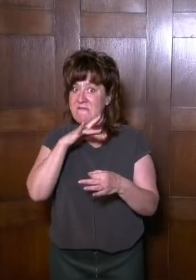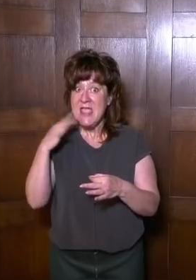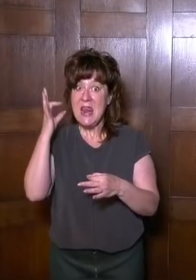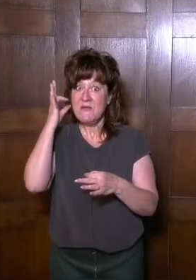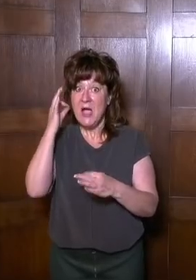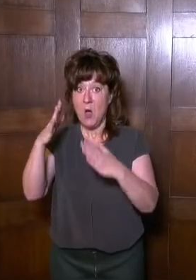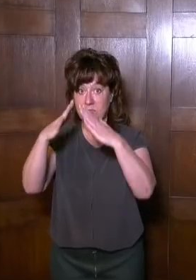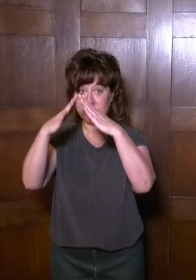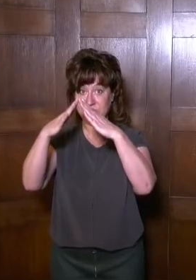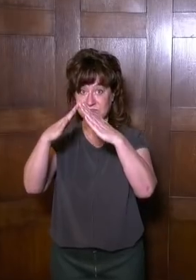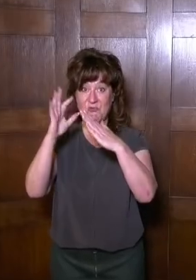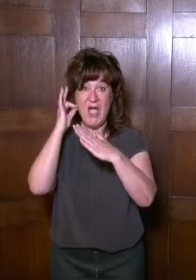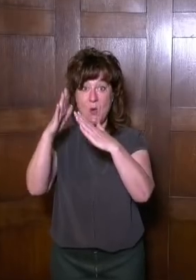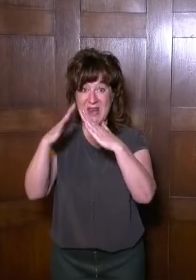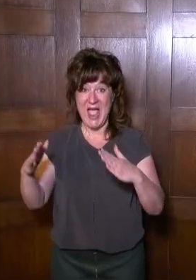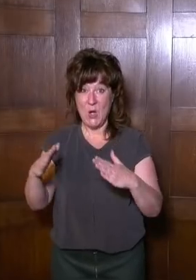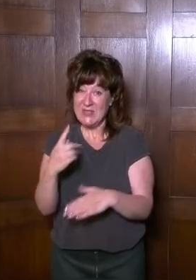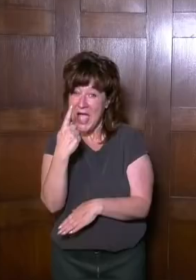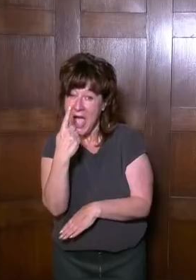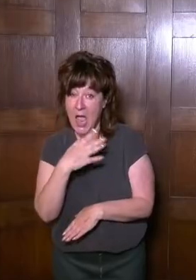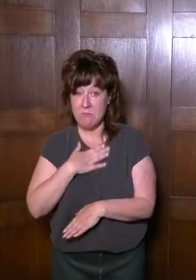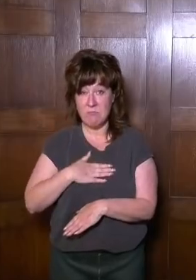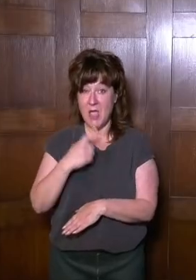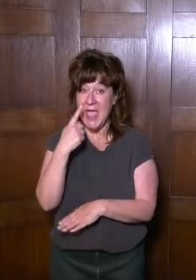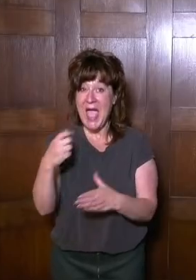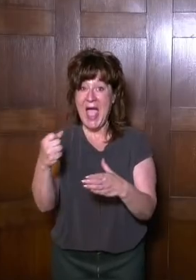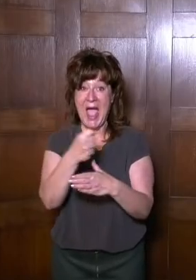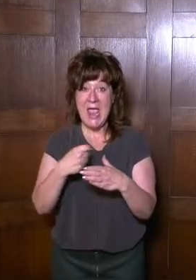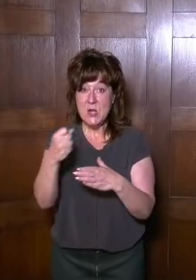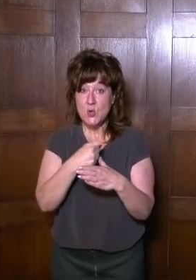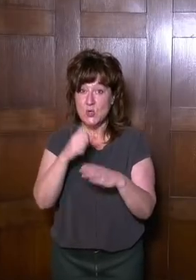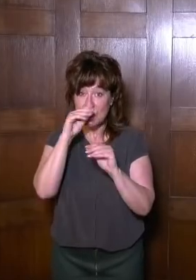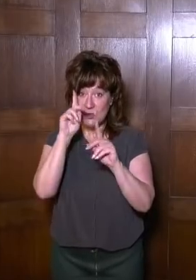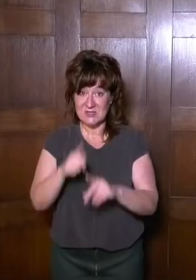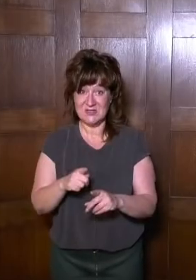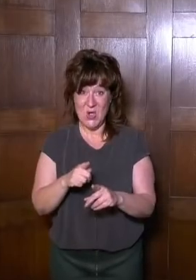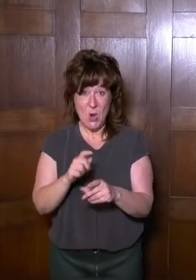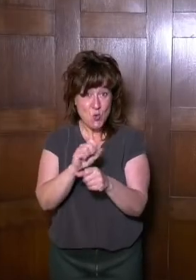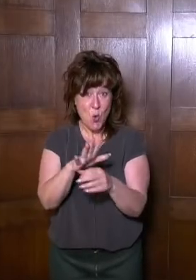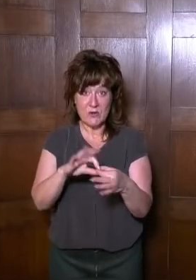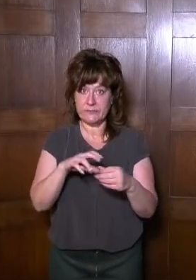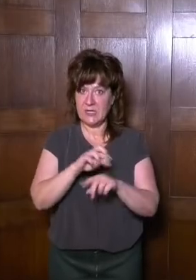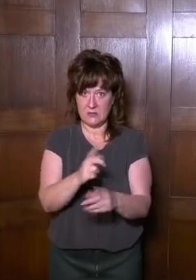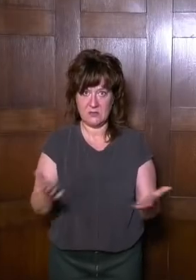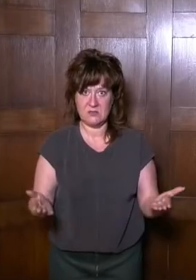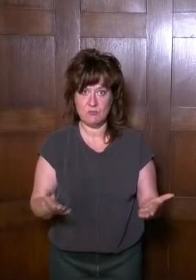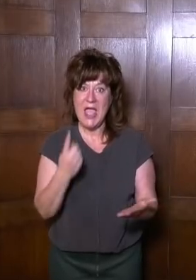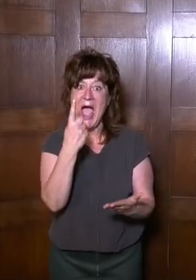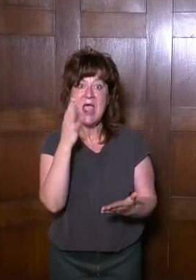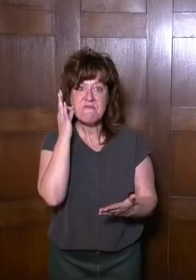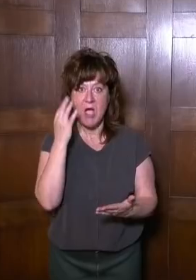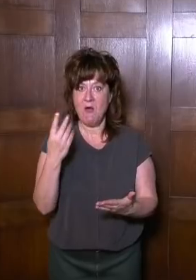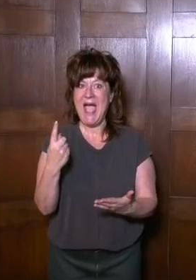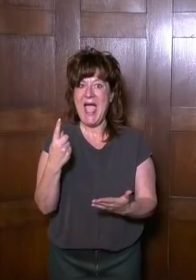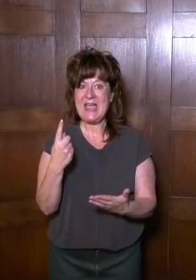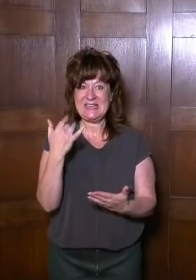ein Bad, eine Küche gemeinsam nutzen, das geht in Corona-Zeiten nicht. Und wenn eine Frau oder ein Kind